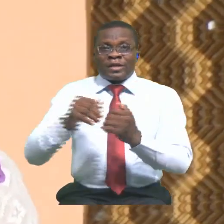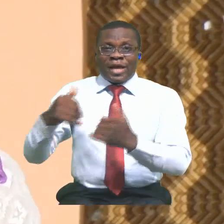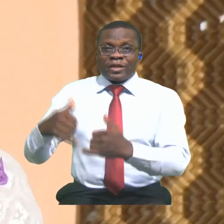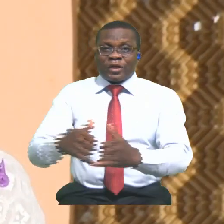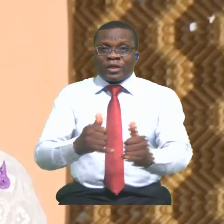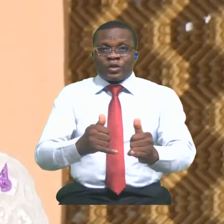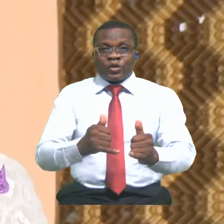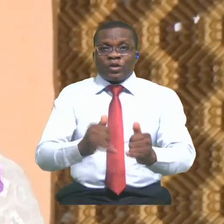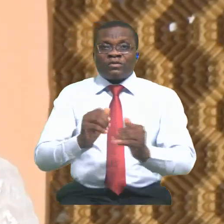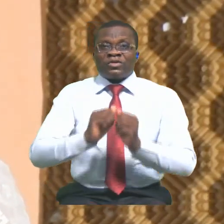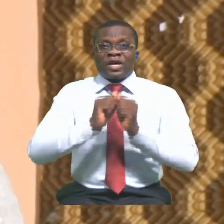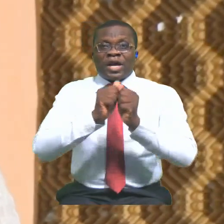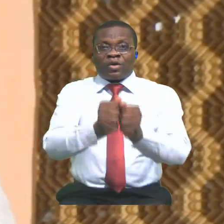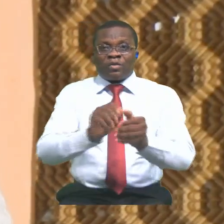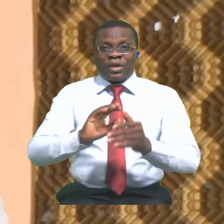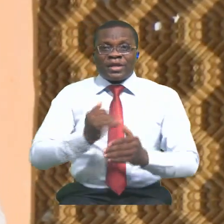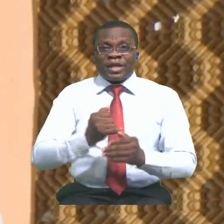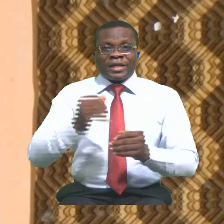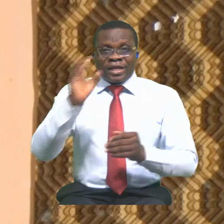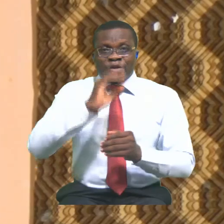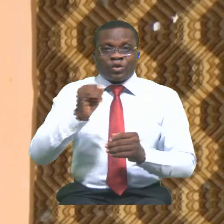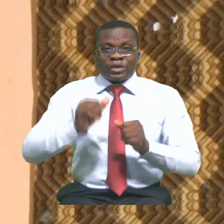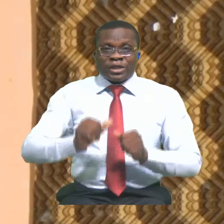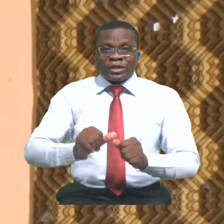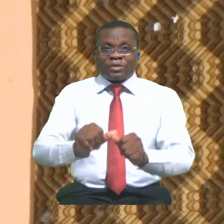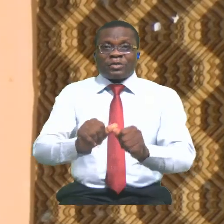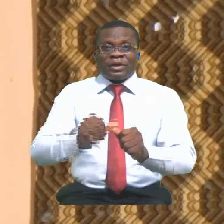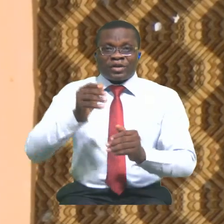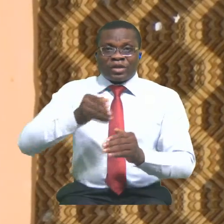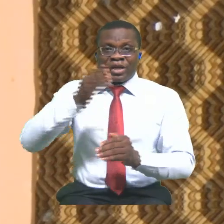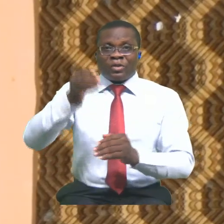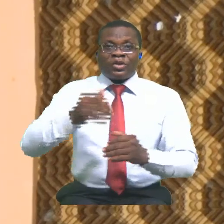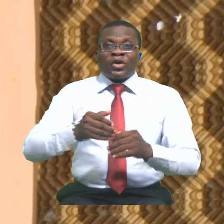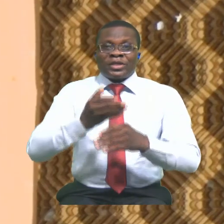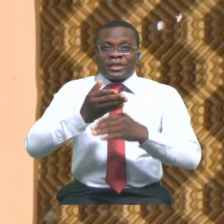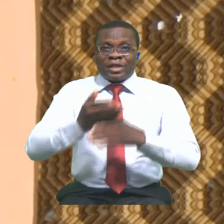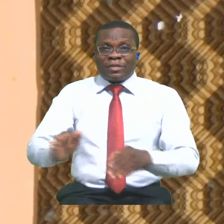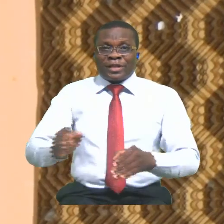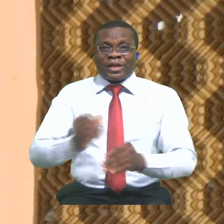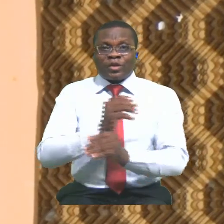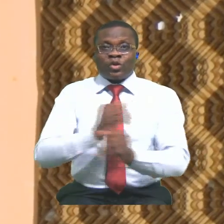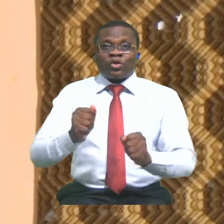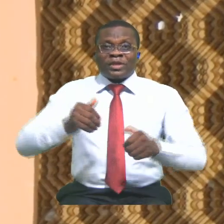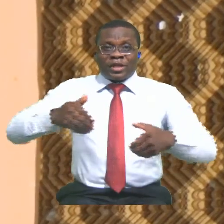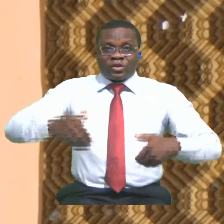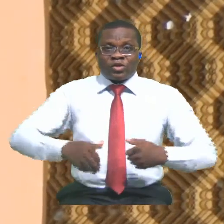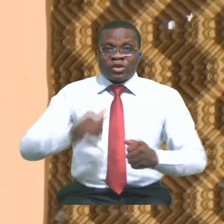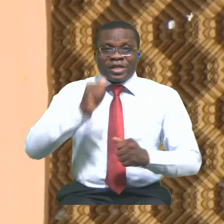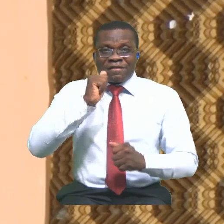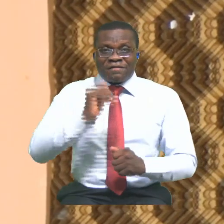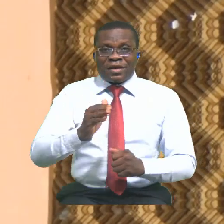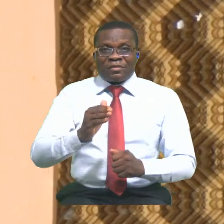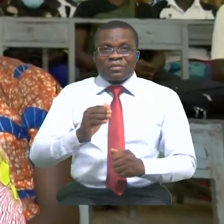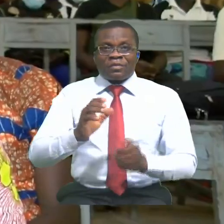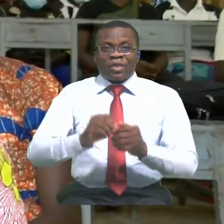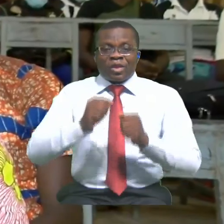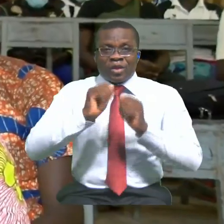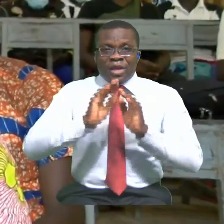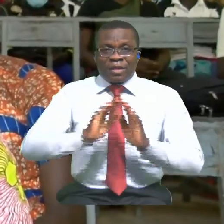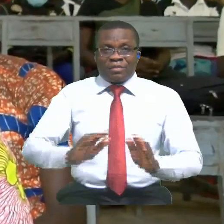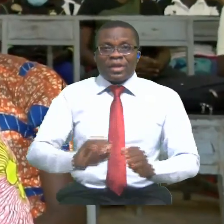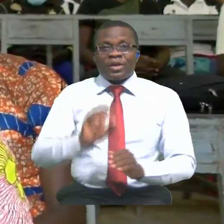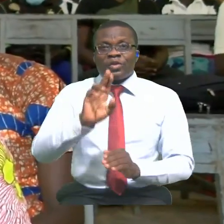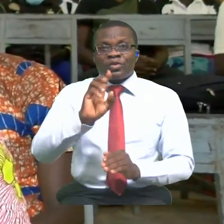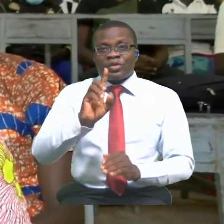à accompagner dans votre quête permanente de la prospérité partagée, de l'autonomisation des jeunes et des femmes, de de la paix.